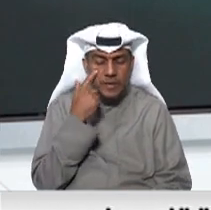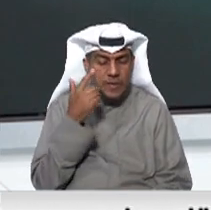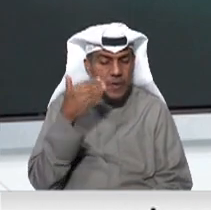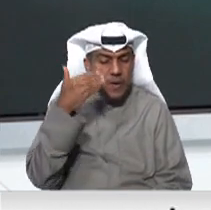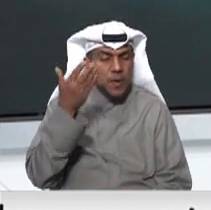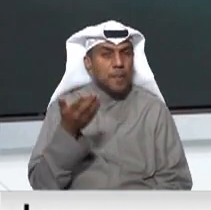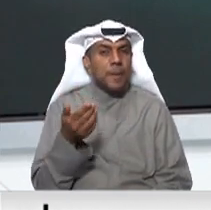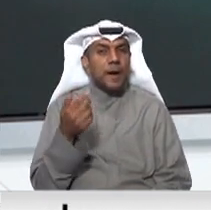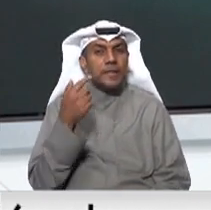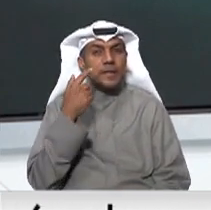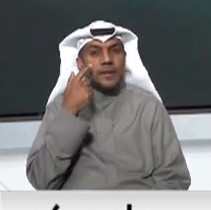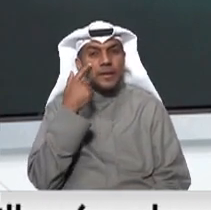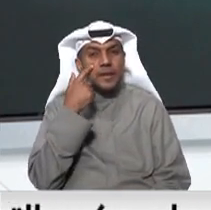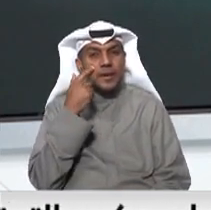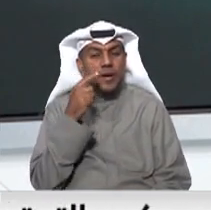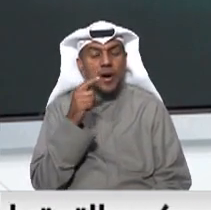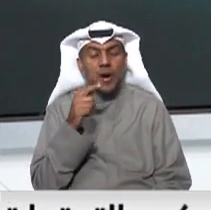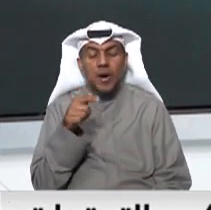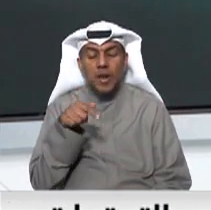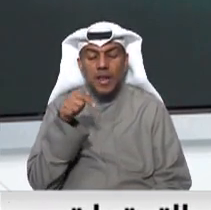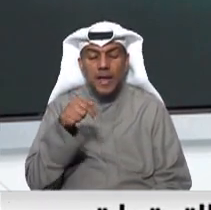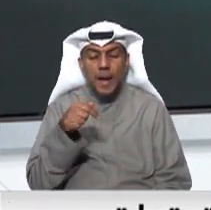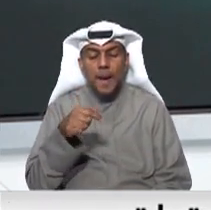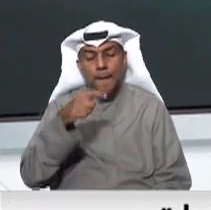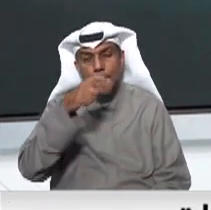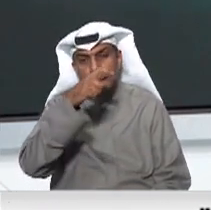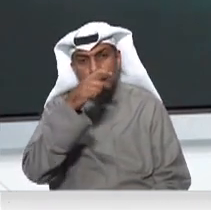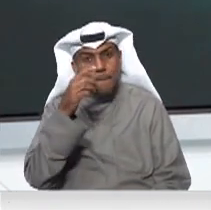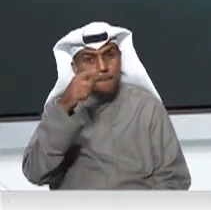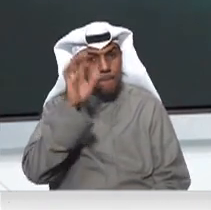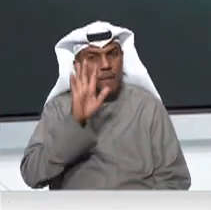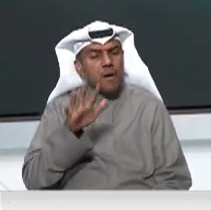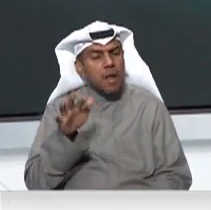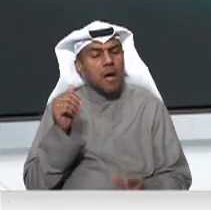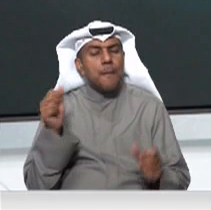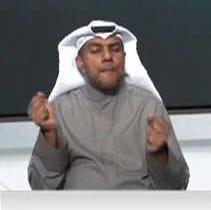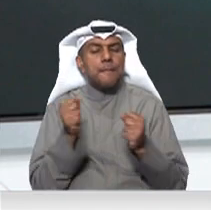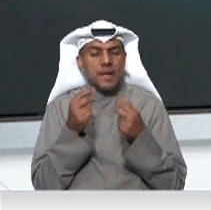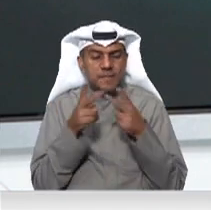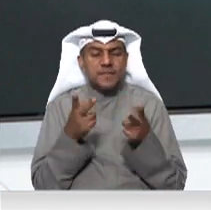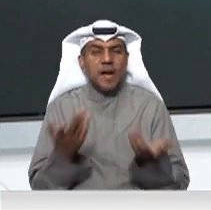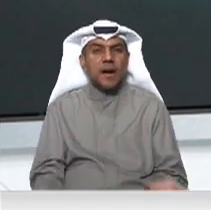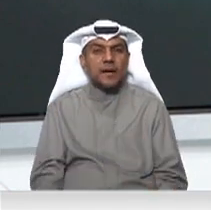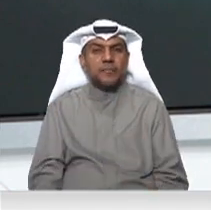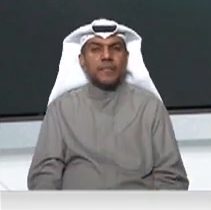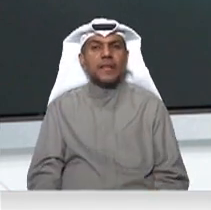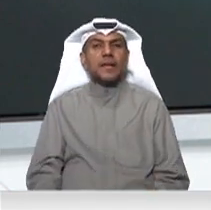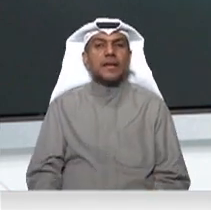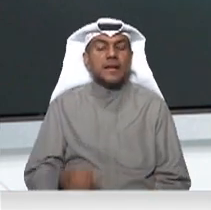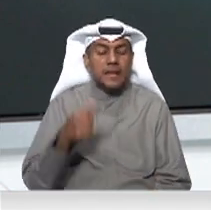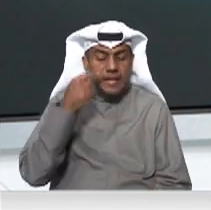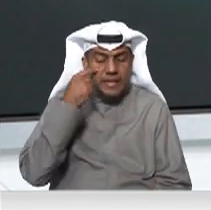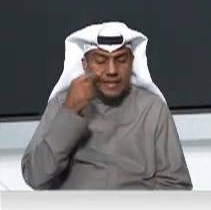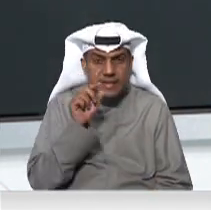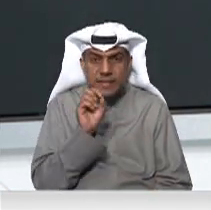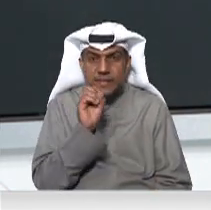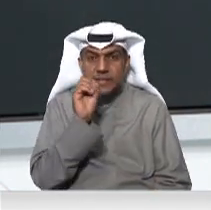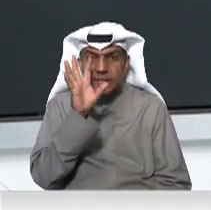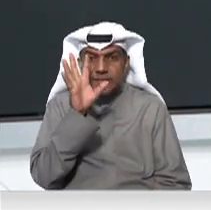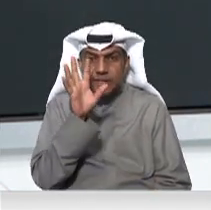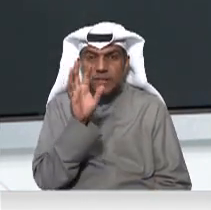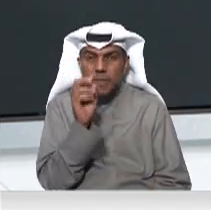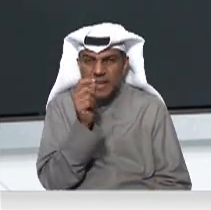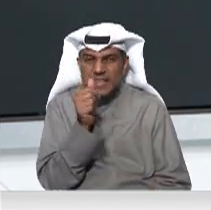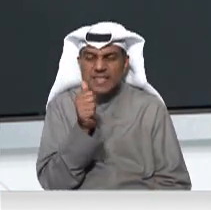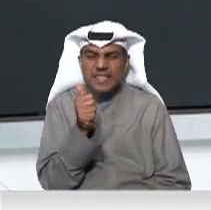بفعل سيطرة مرتفع جوي يأثر على البلاد وعلى المناطق الشمالية من شبه الجزيرة العربية. لاحظنا الأجواء في النهار تميل إلى الدفء